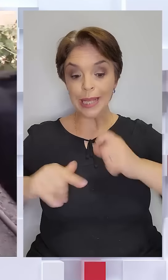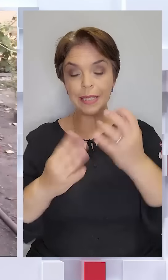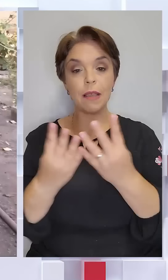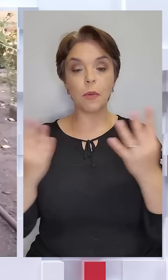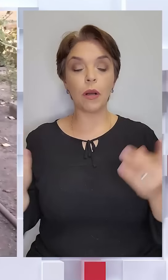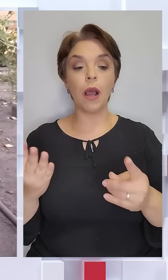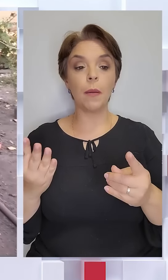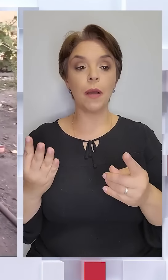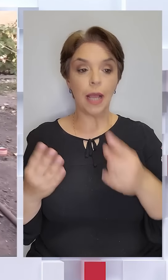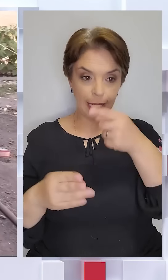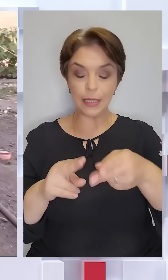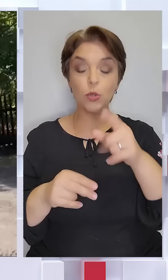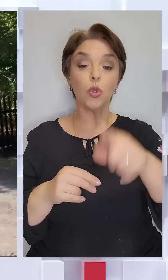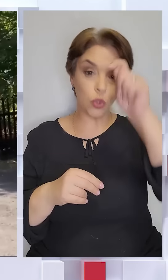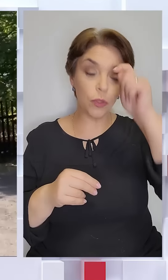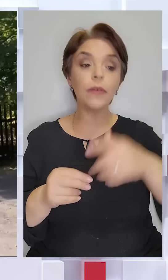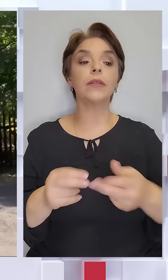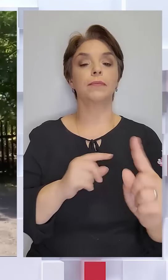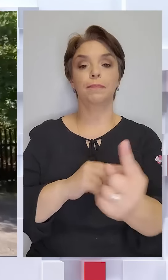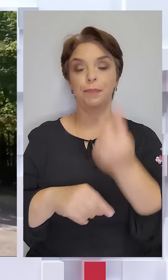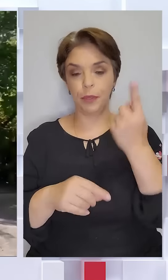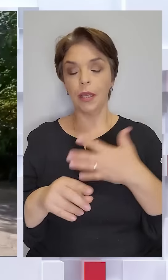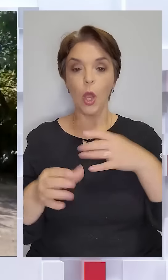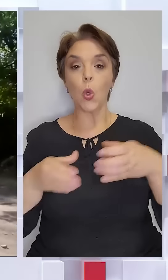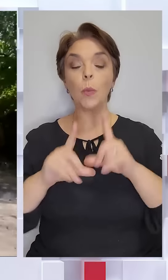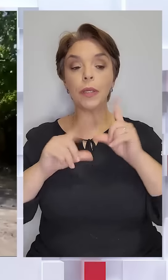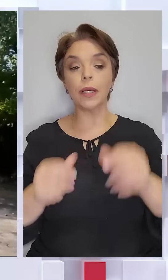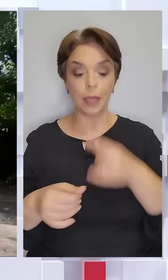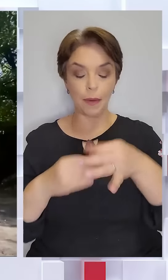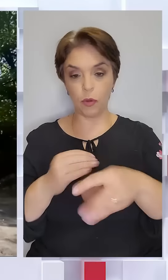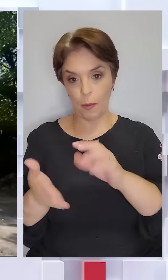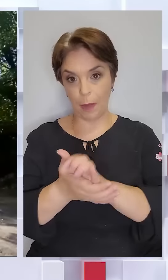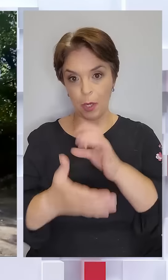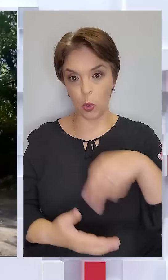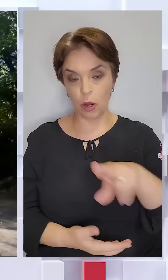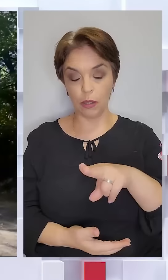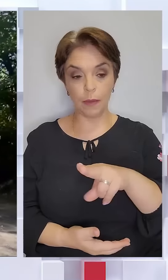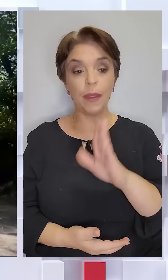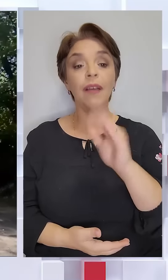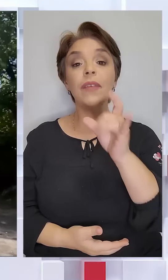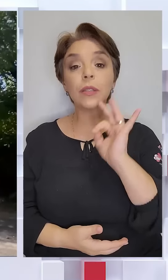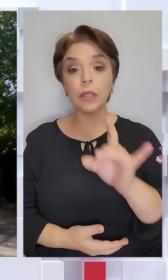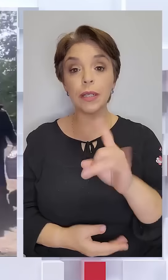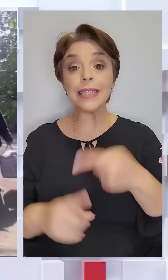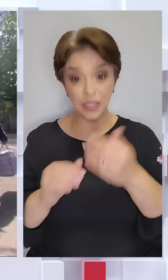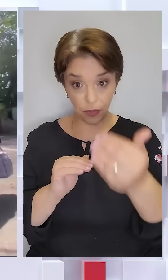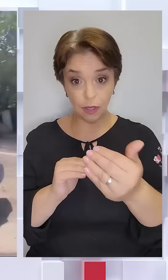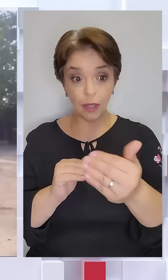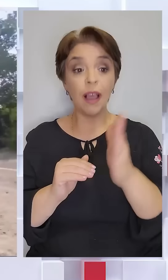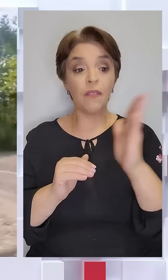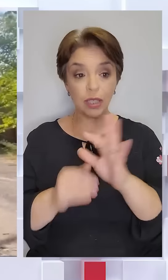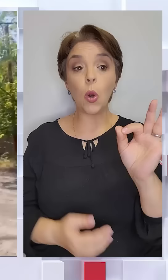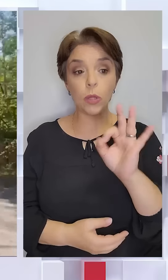парканом з'явився чоловік. Той самий, за яким група і їхала на прифронтову околицю Мирнограда. Віктор, це ви?